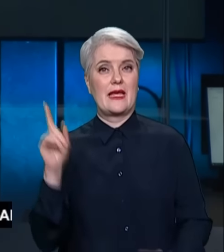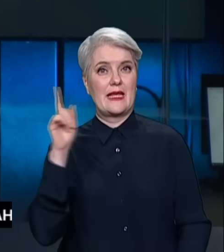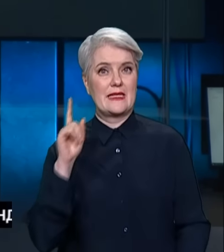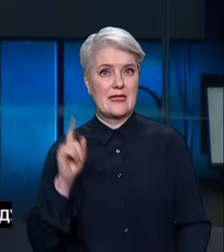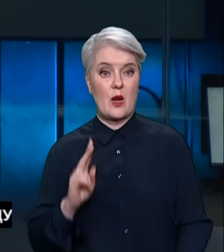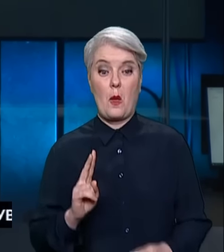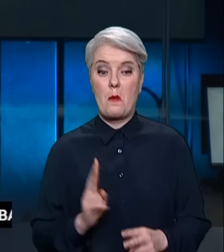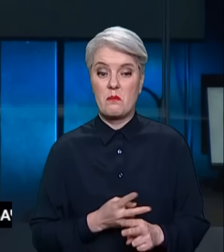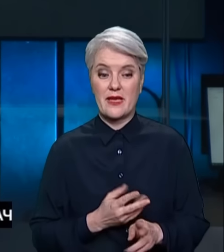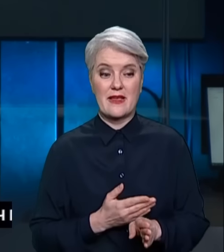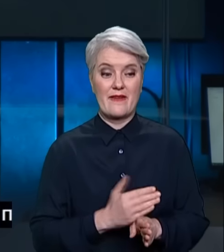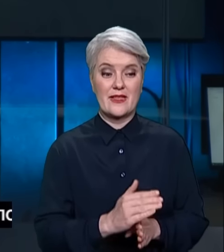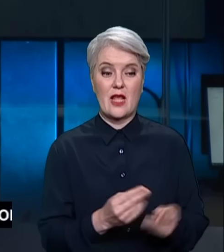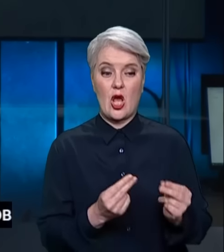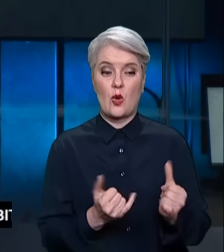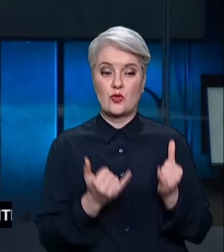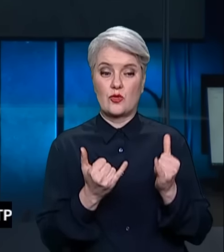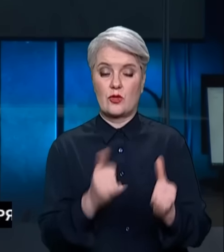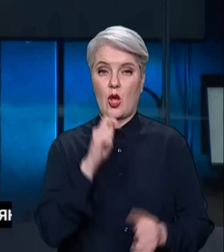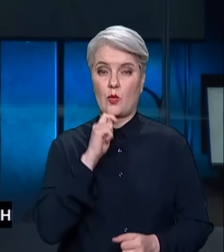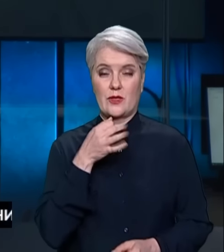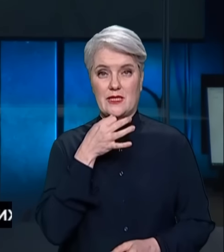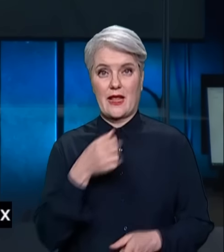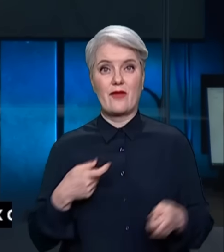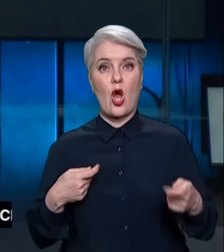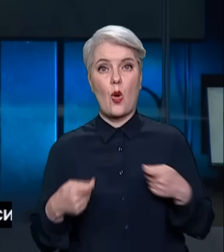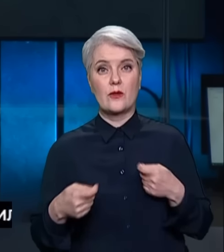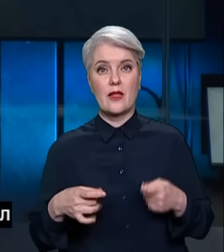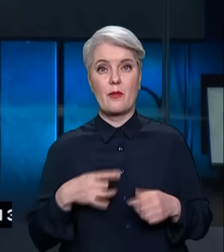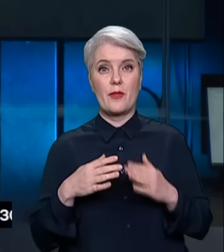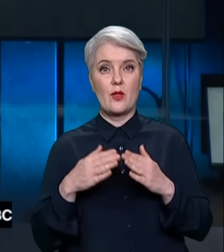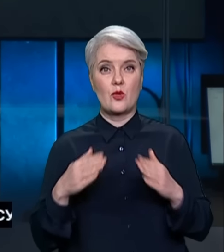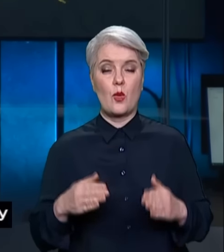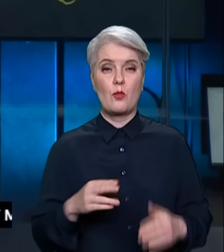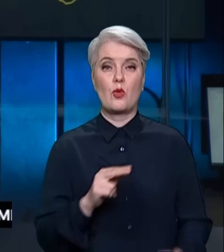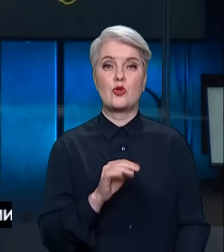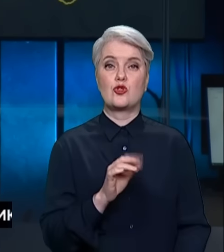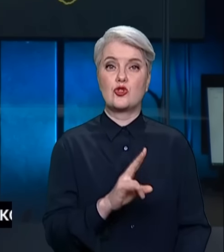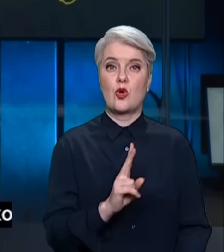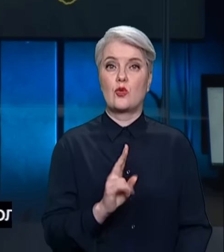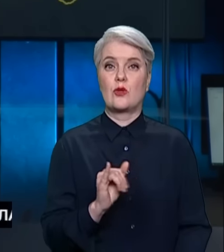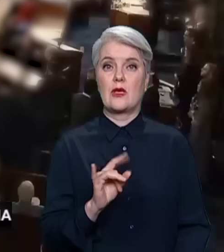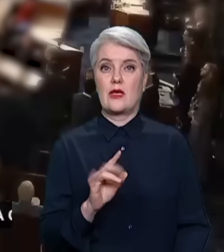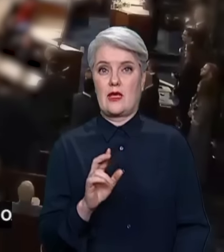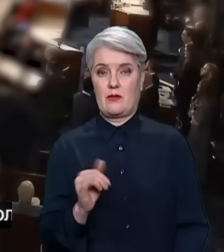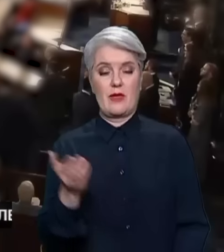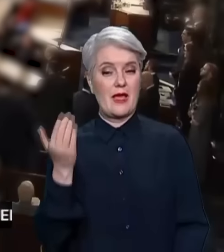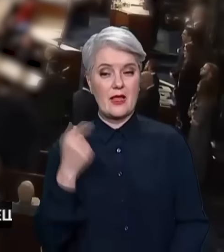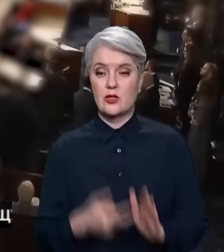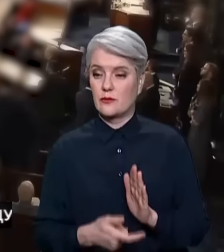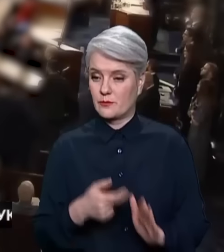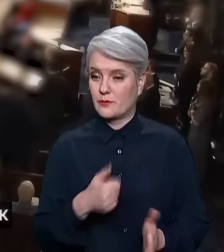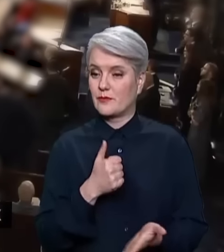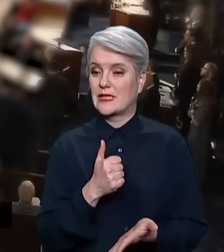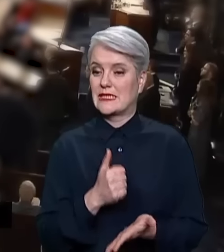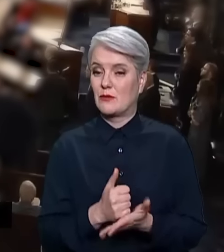без виділення коштів для України. Про це сказав координатор Білого Дому Джон Кірбі, передає видання «Хілл». Раніше стало відомо, що